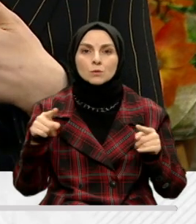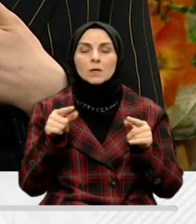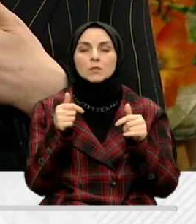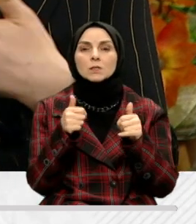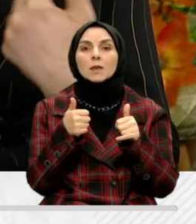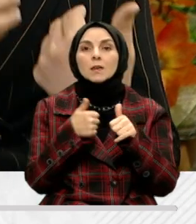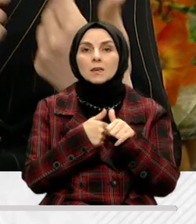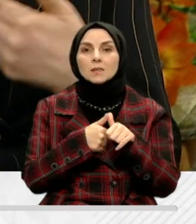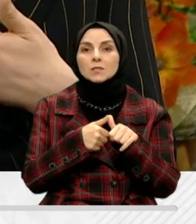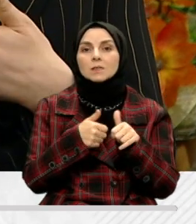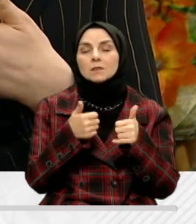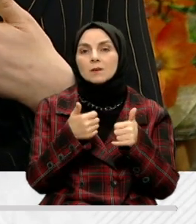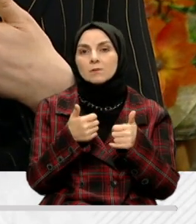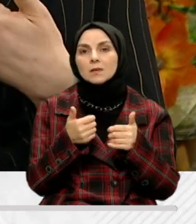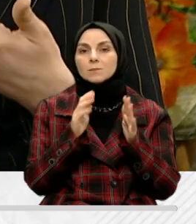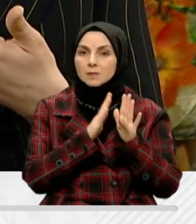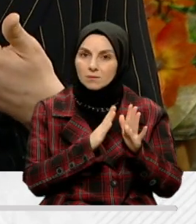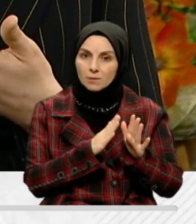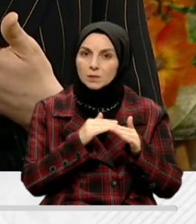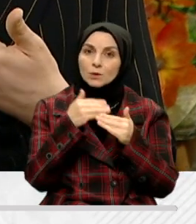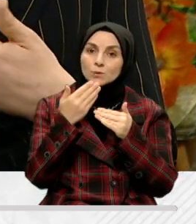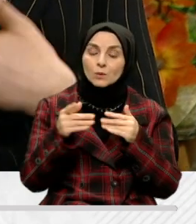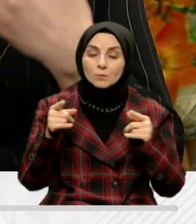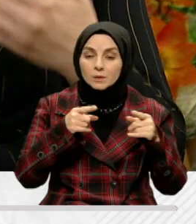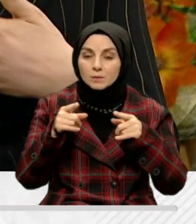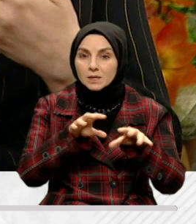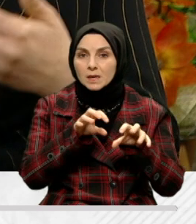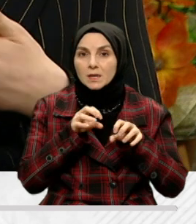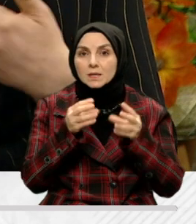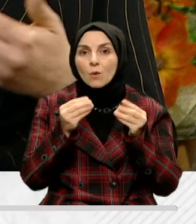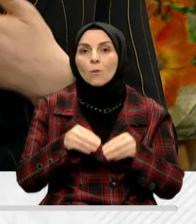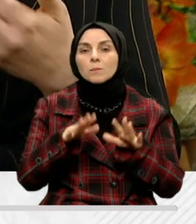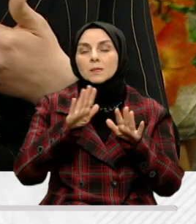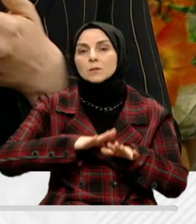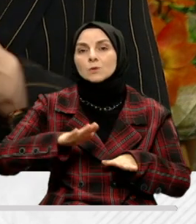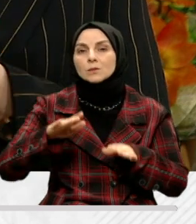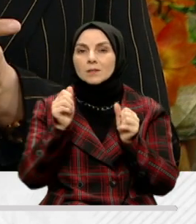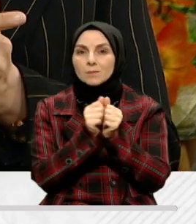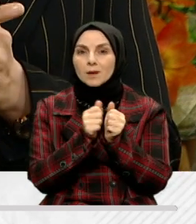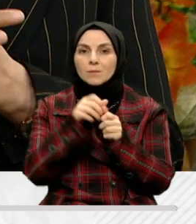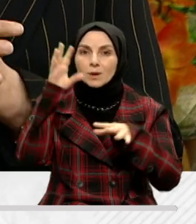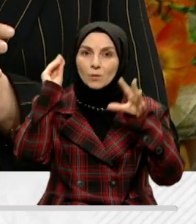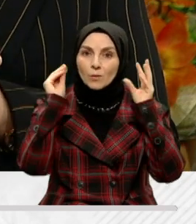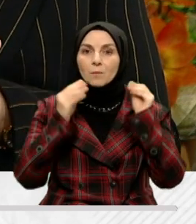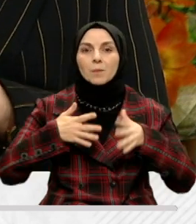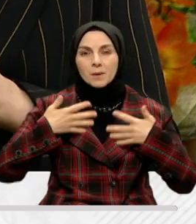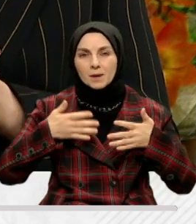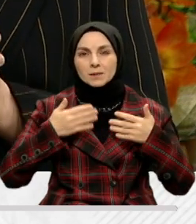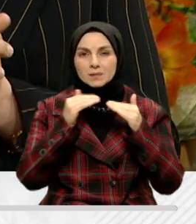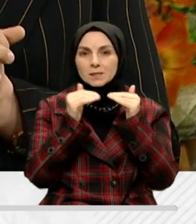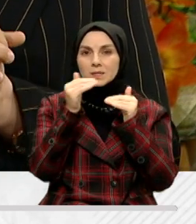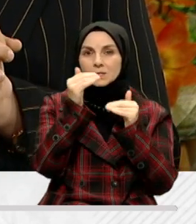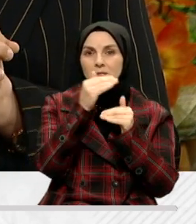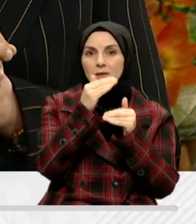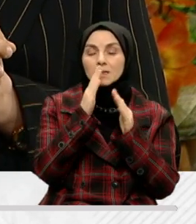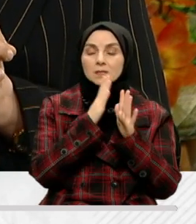götürdüğü bir süreç. Sonra da birbirlerine ket vurmadan çocuklarıyla birlikte öğrenme meraklarını geliştirerek götürülmesi